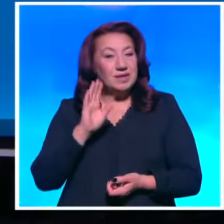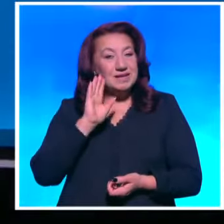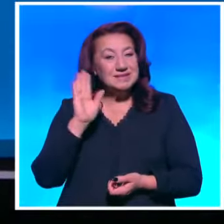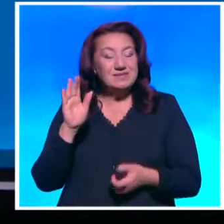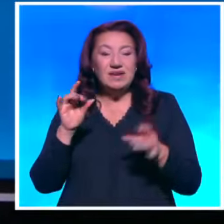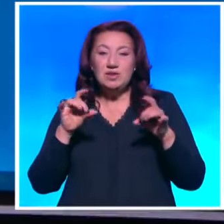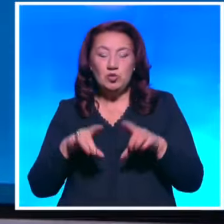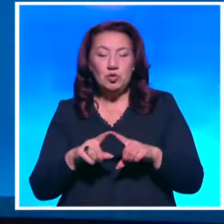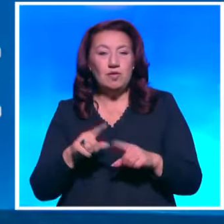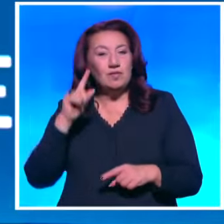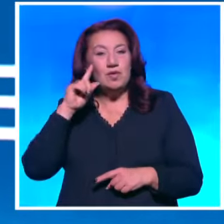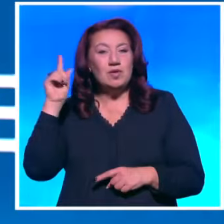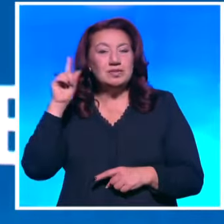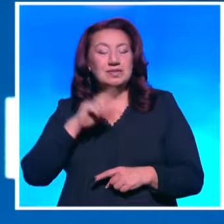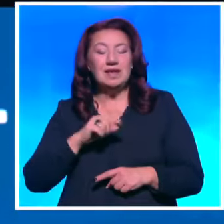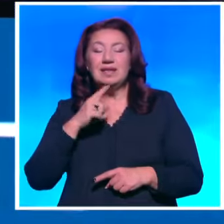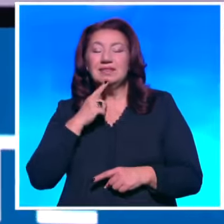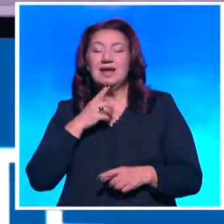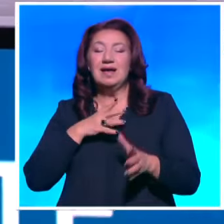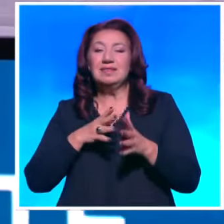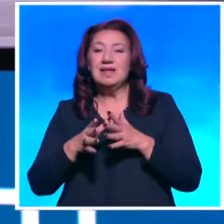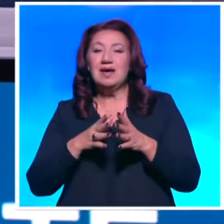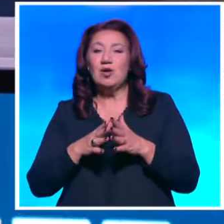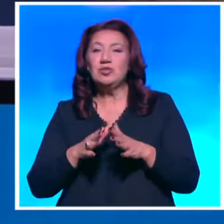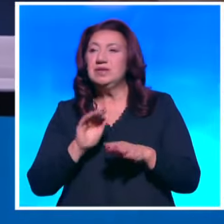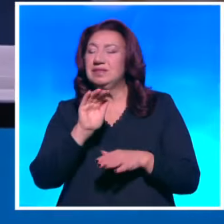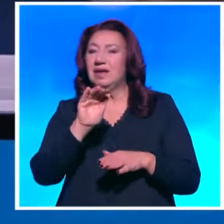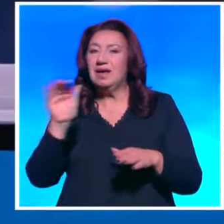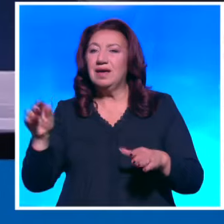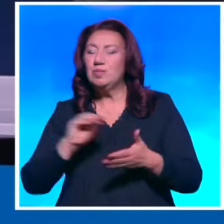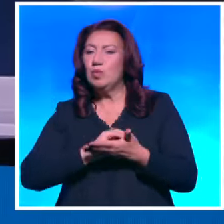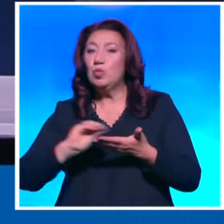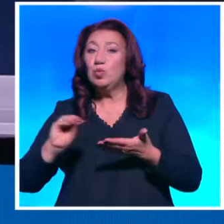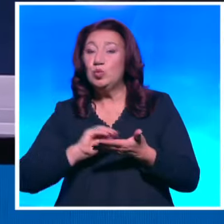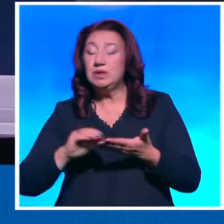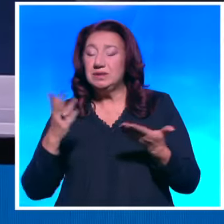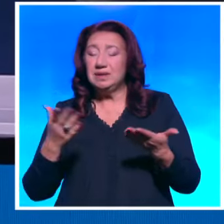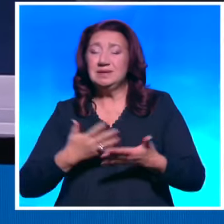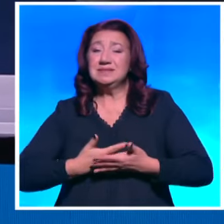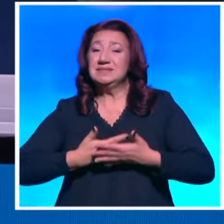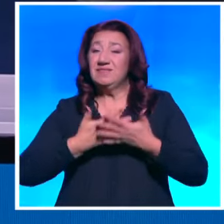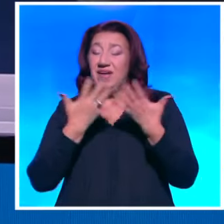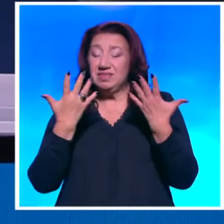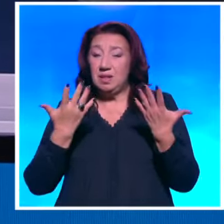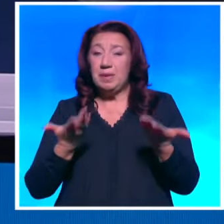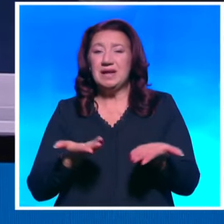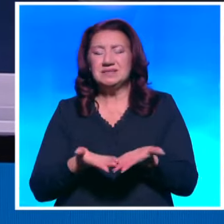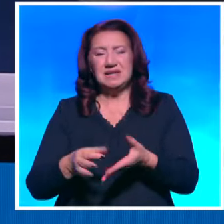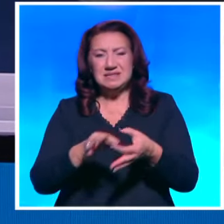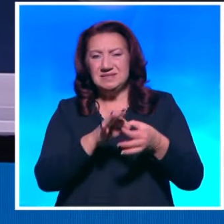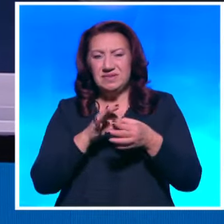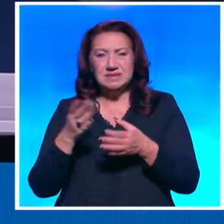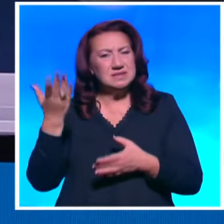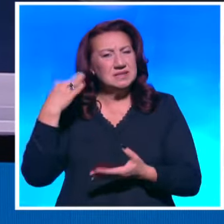Здравейте отново в Деня на народните будители. Празник много характерен за България. Един от светлите национални празници, свързан с историята ни,